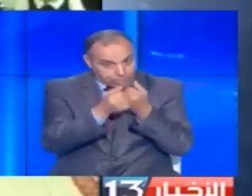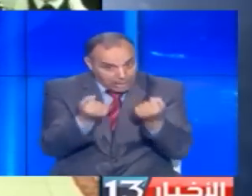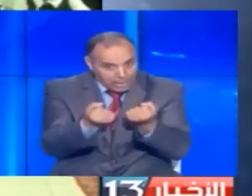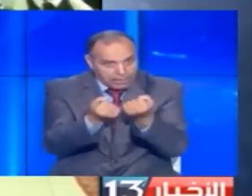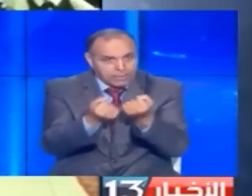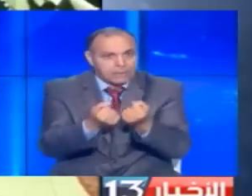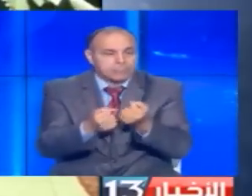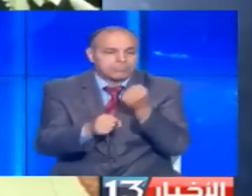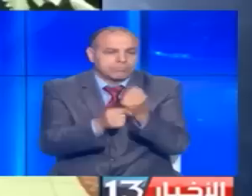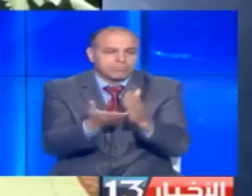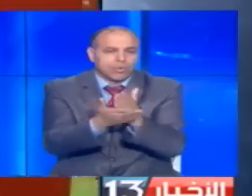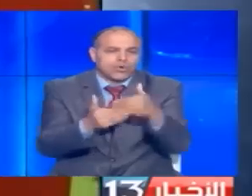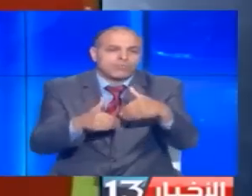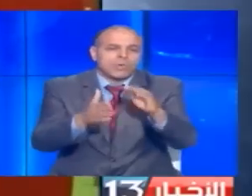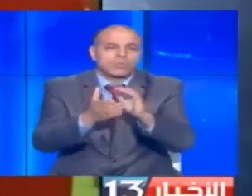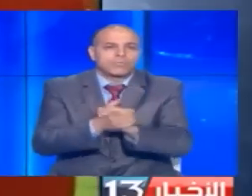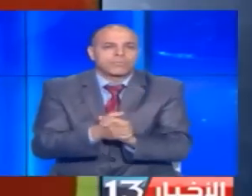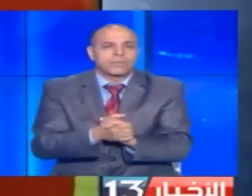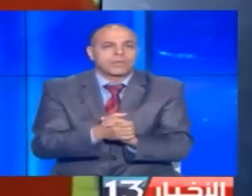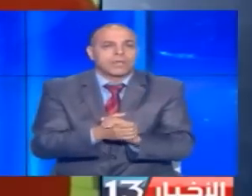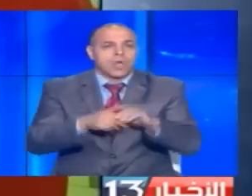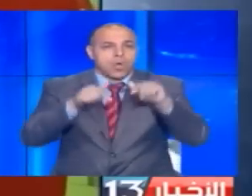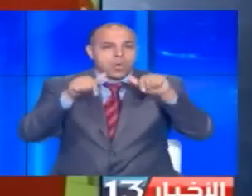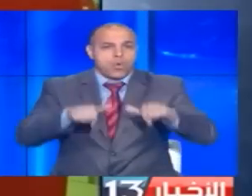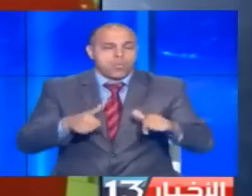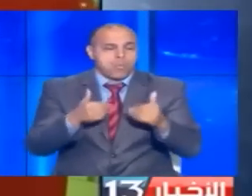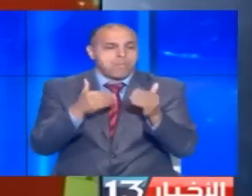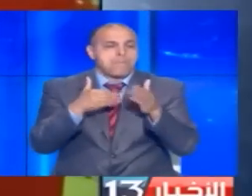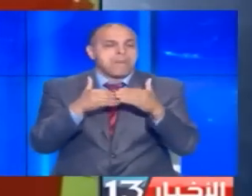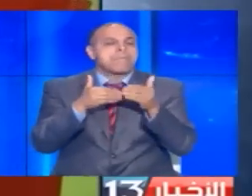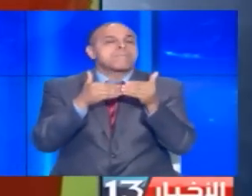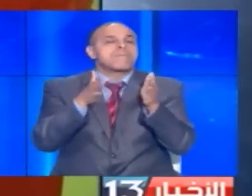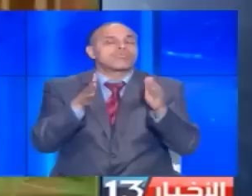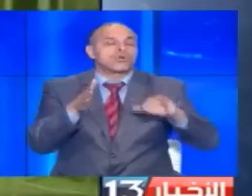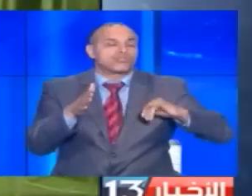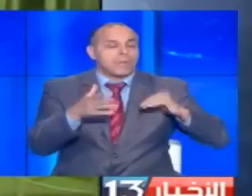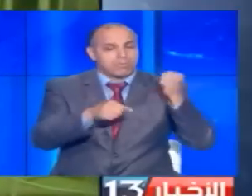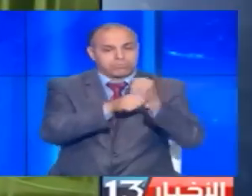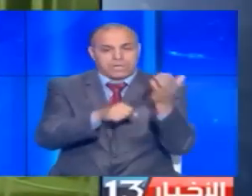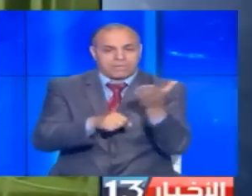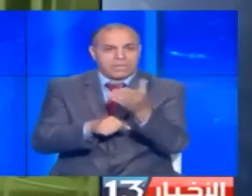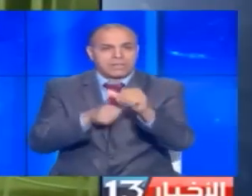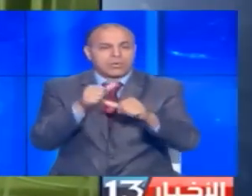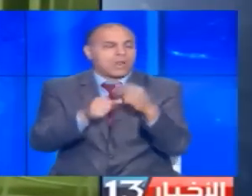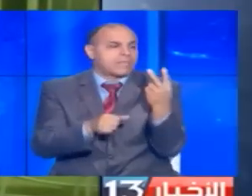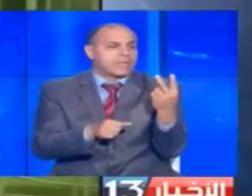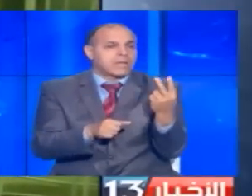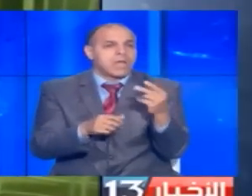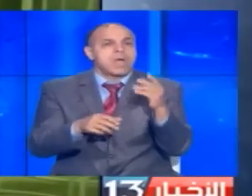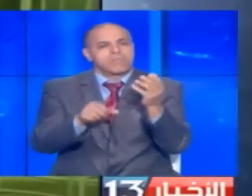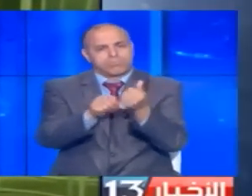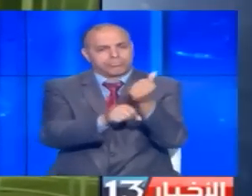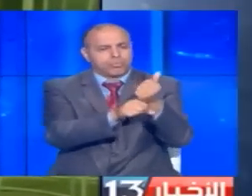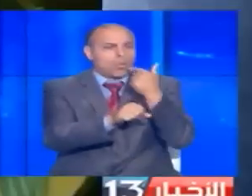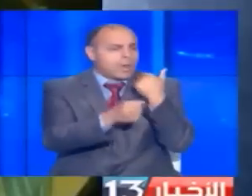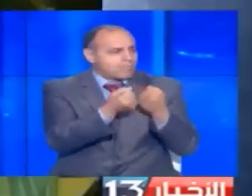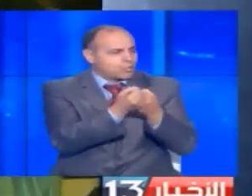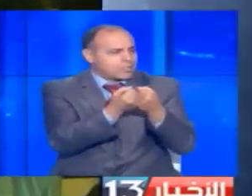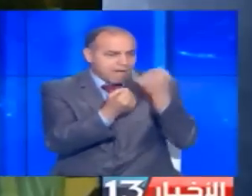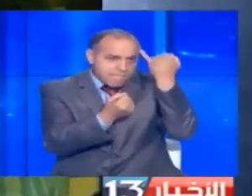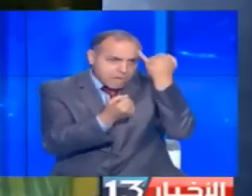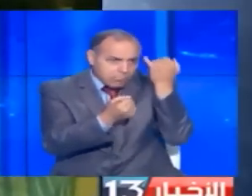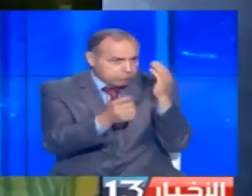يحثوا المشاريع نتاعهم. يوم الابواب المفتوحه للباعثين الشباب في دورته الثانيه ينجح في تشجيع من له